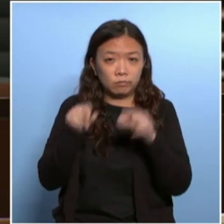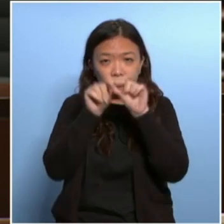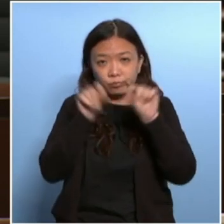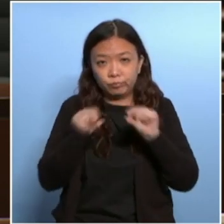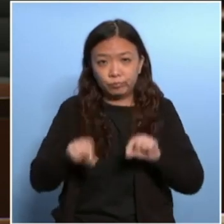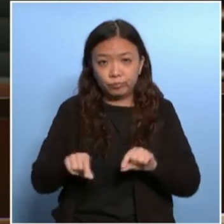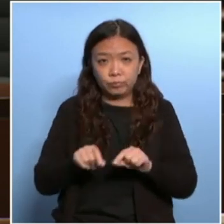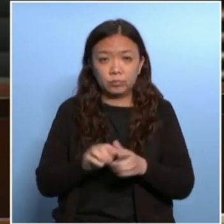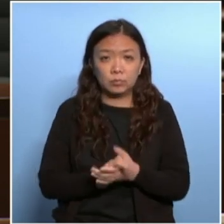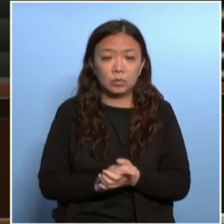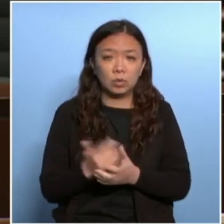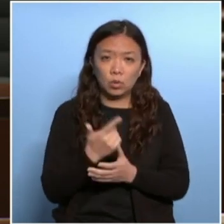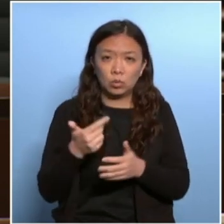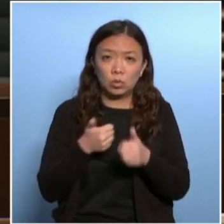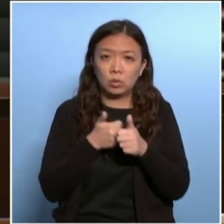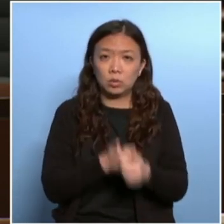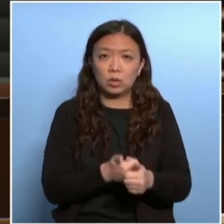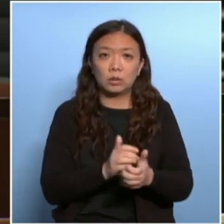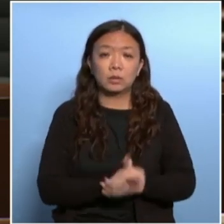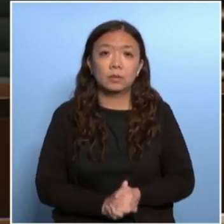很多呢都是根據呢是